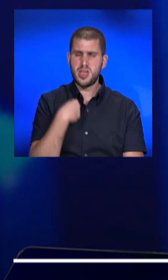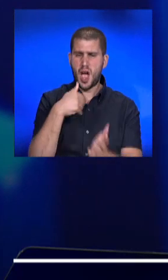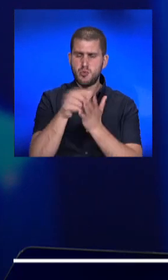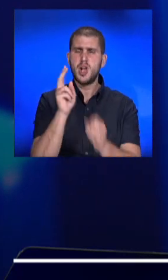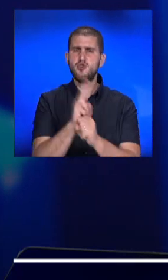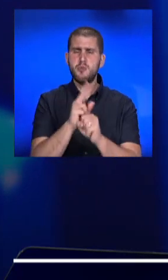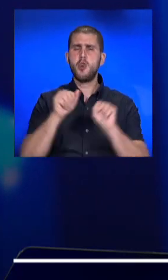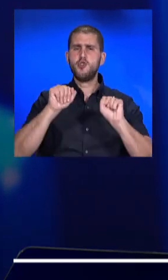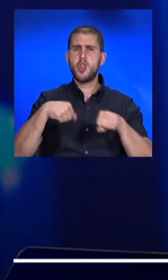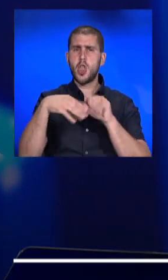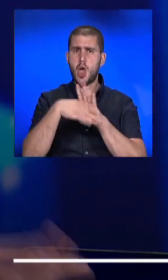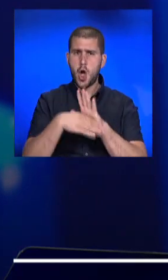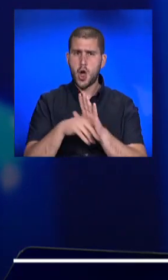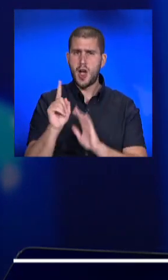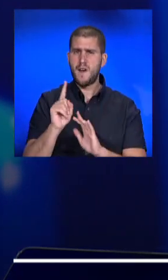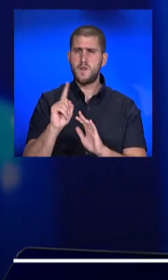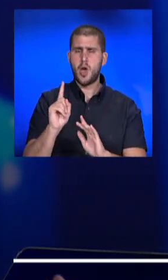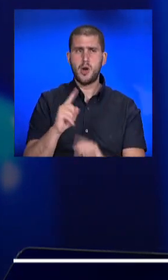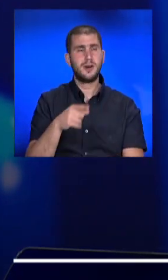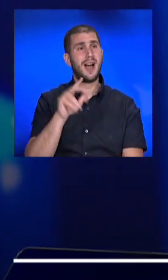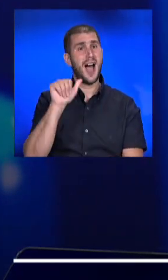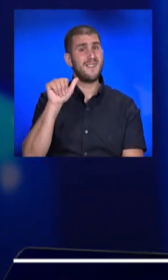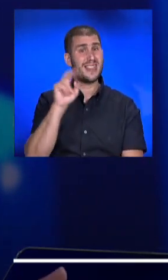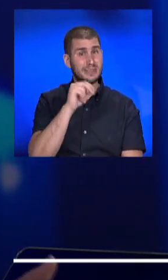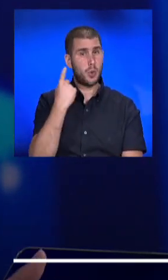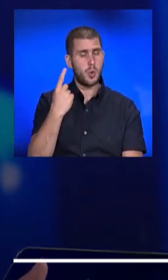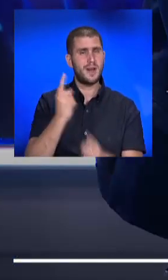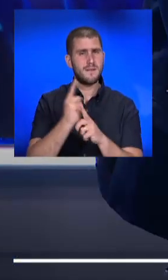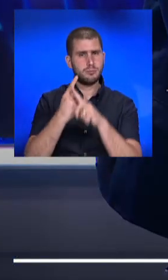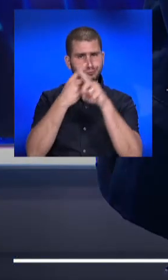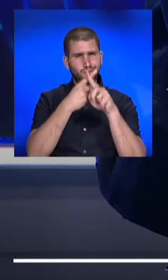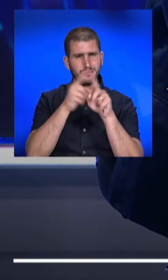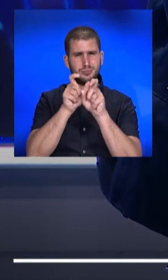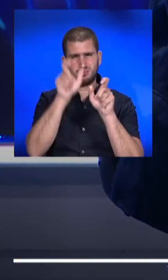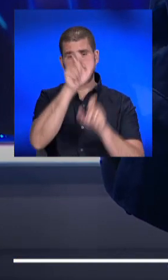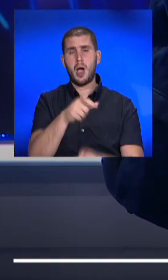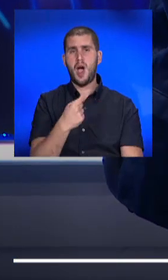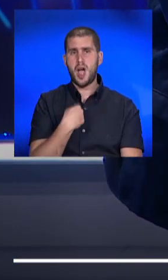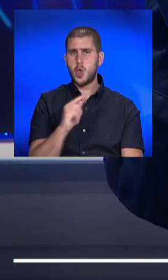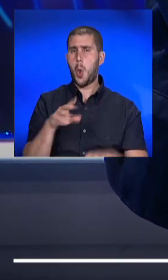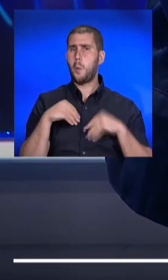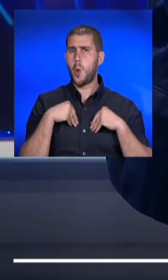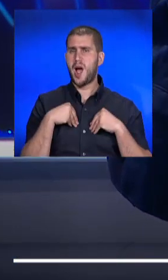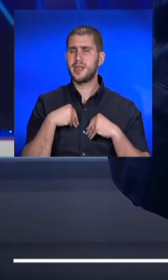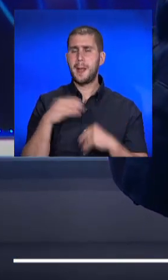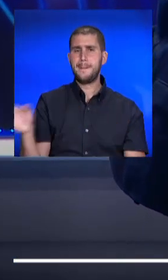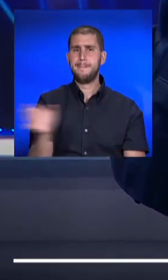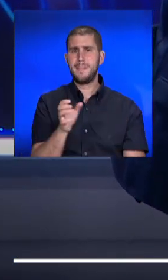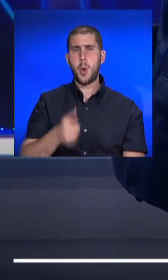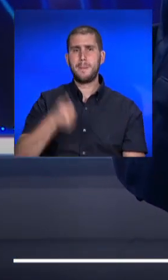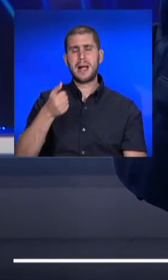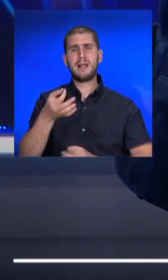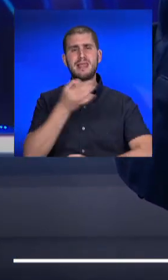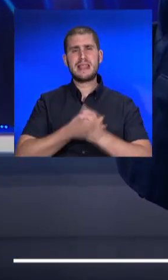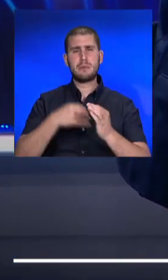על שלטון החוק ולא ירתיעו אותי, הסתה ושקרים. וניסנקורן הוא זה שמסומן גם כזה שאומר, אני לא מוכן למינויי בכירים תמורת